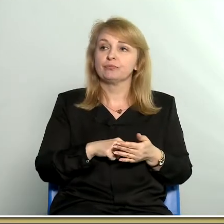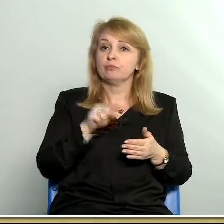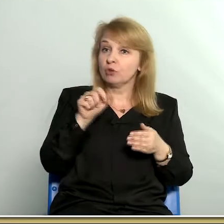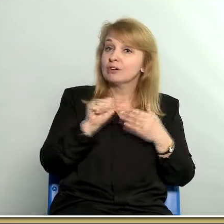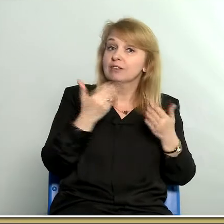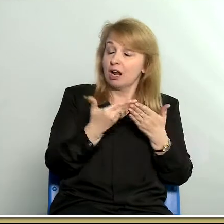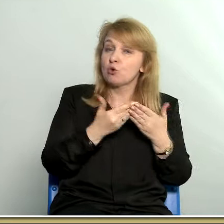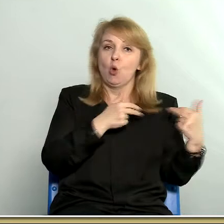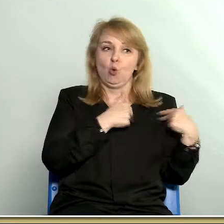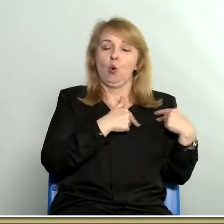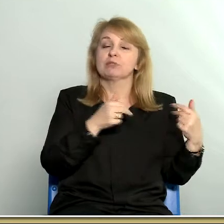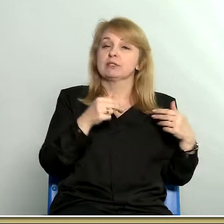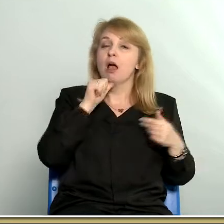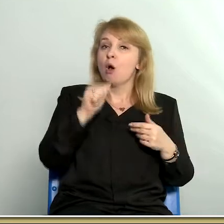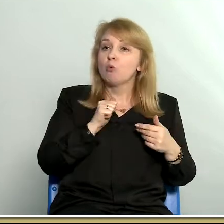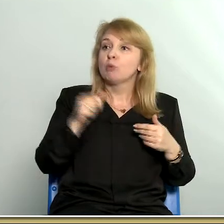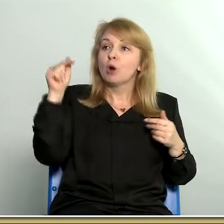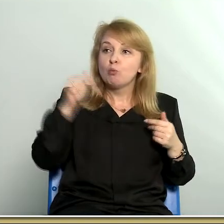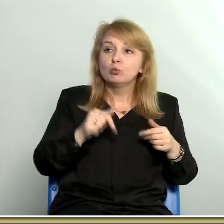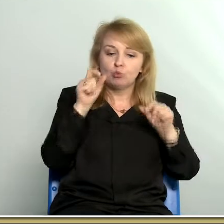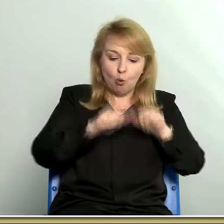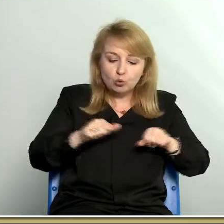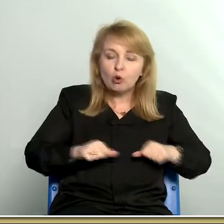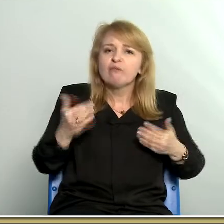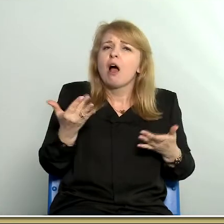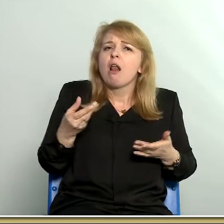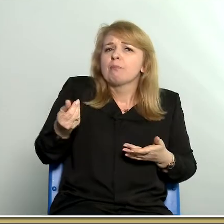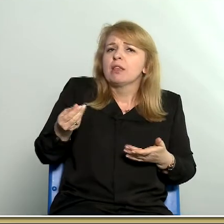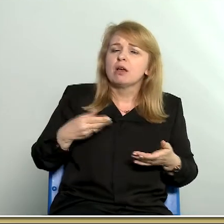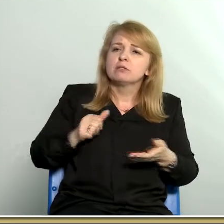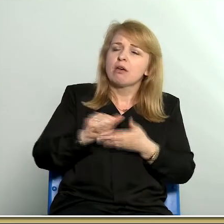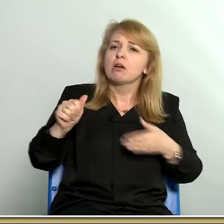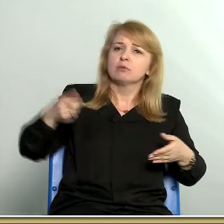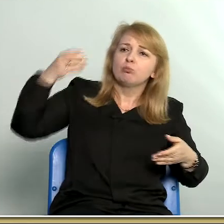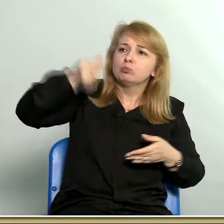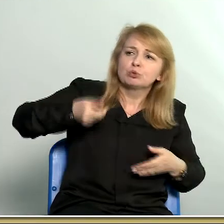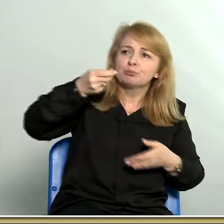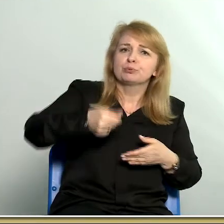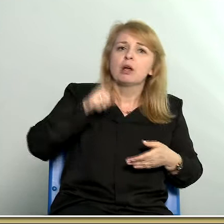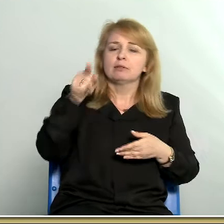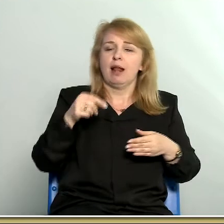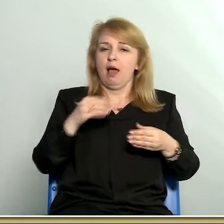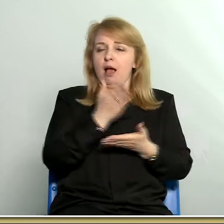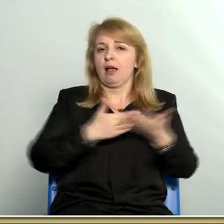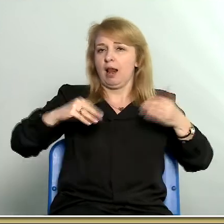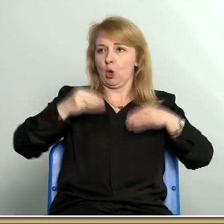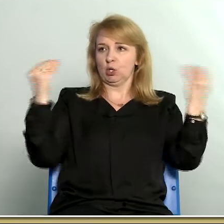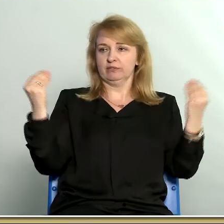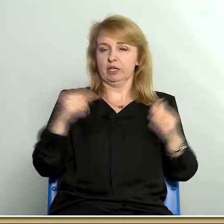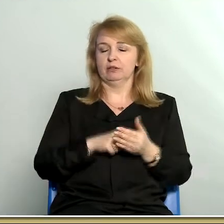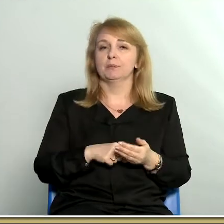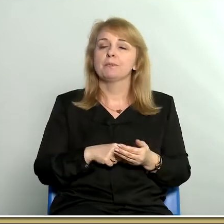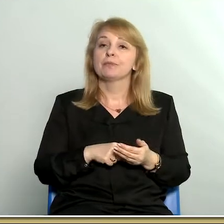Europejska musi monitorować, ile pieniędzy, ile lokacji zostaje przeznaczone na region lepiej rozwinięty, którym jesteśmy. Stąd